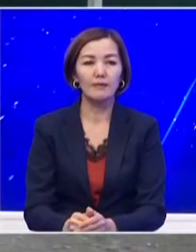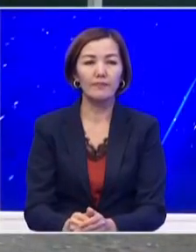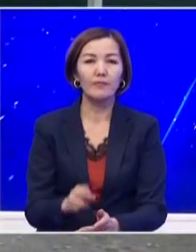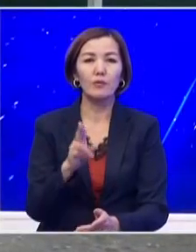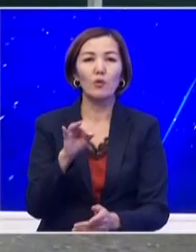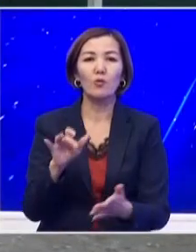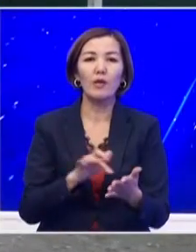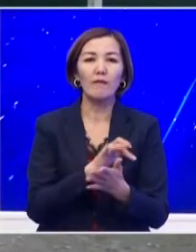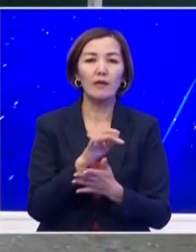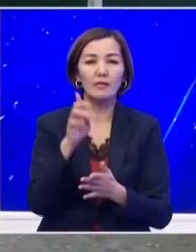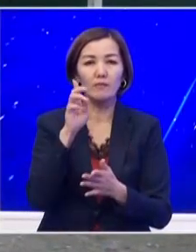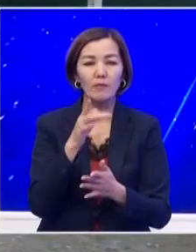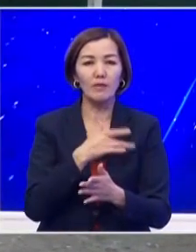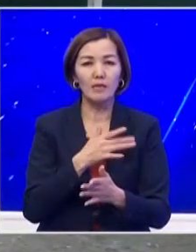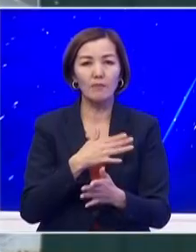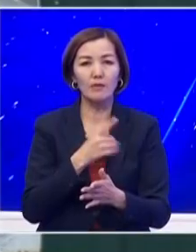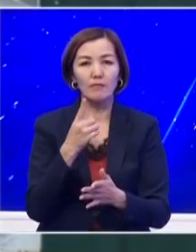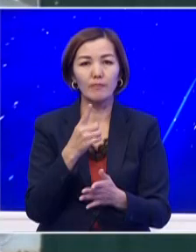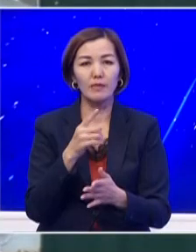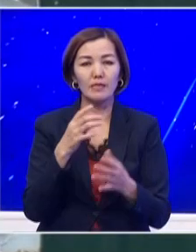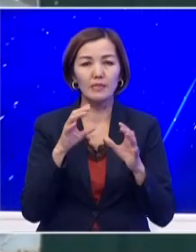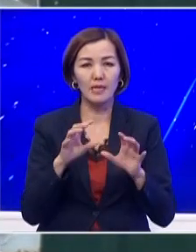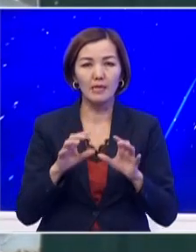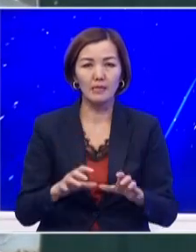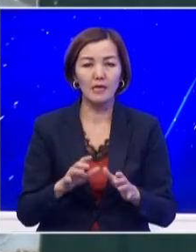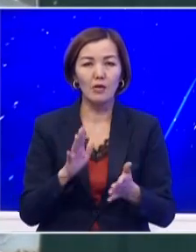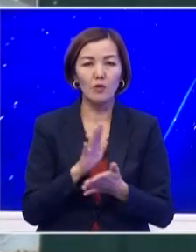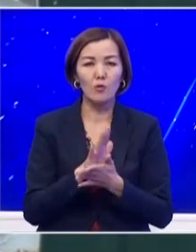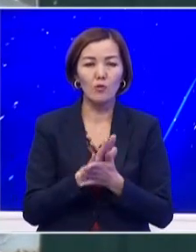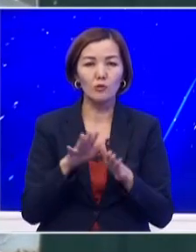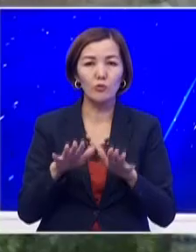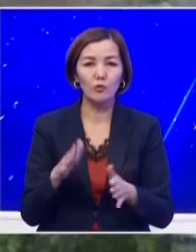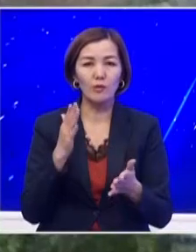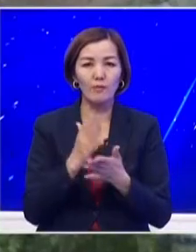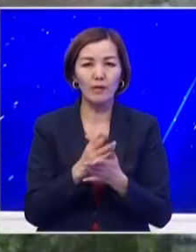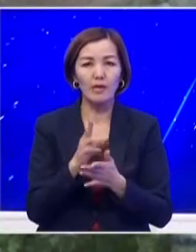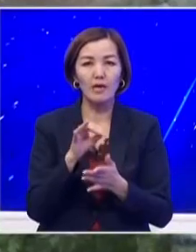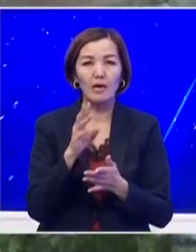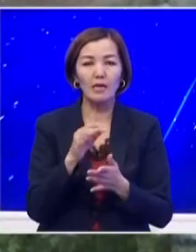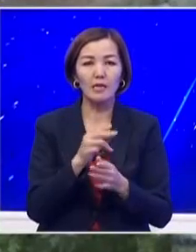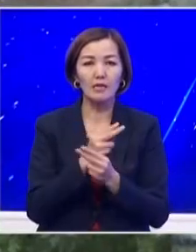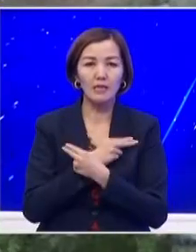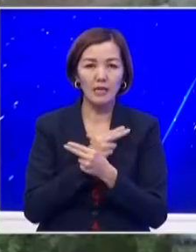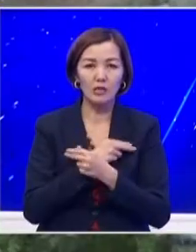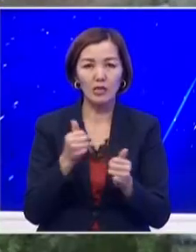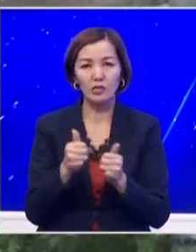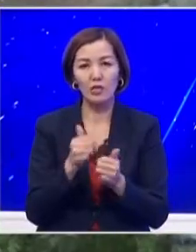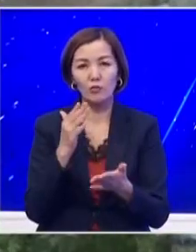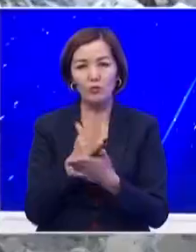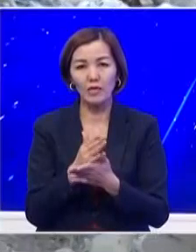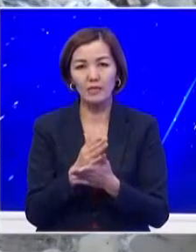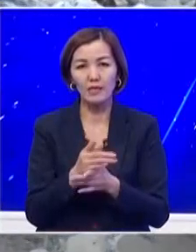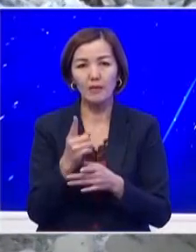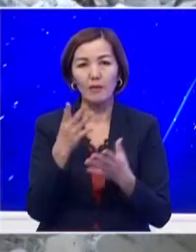Қонаев қаласында мемлекет меншігінде бір заңды қоқыс полигоны жұмыс істейді. Ол Қарлығаш саяжайының маңында орналасқан.